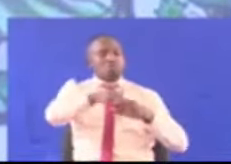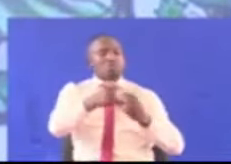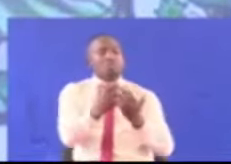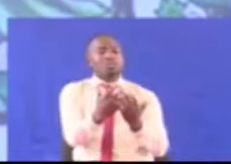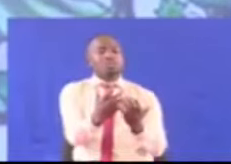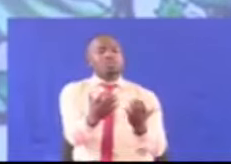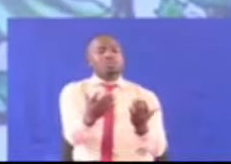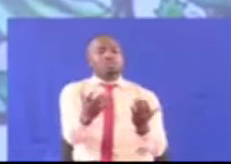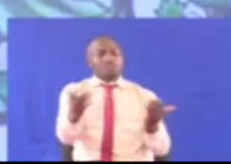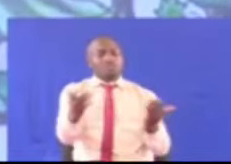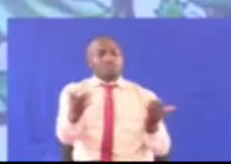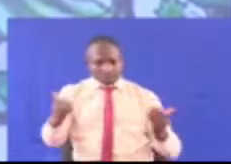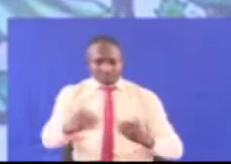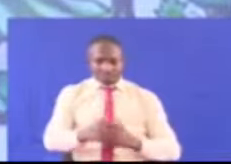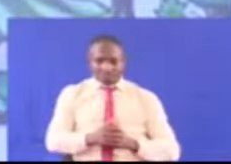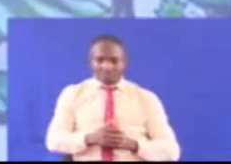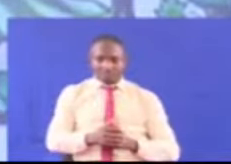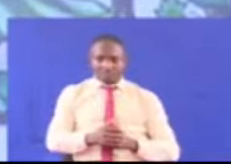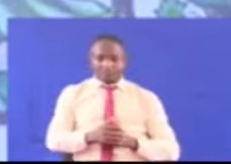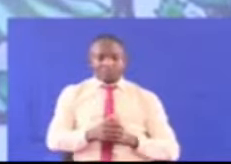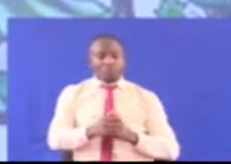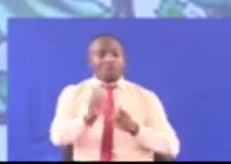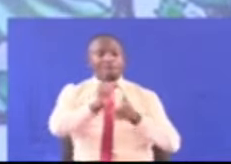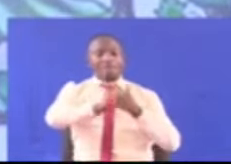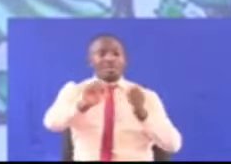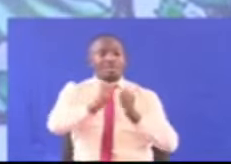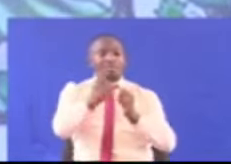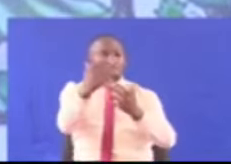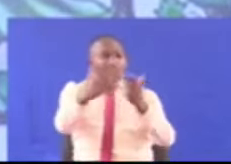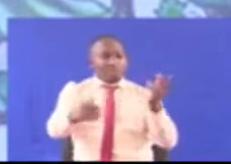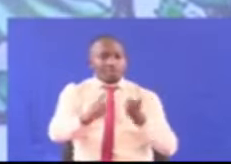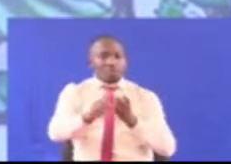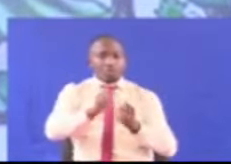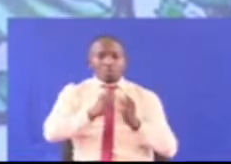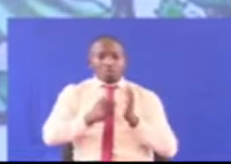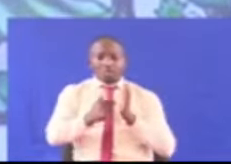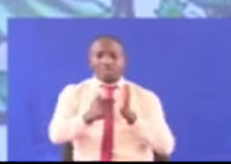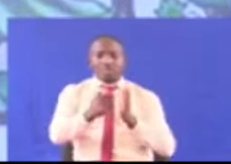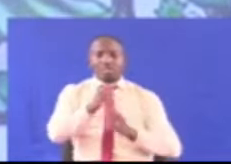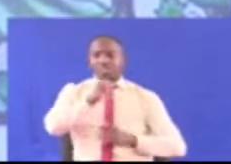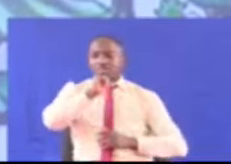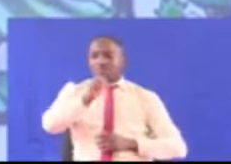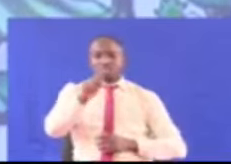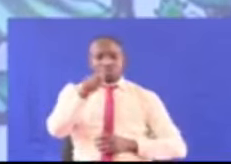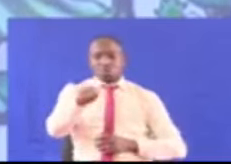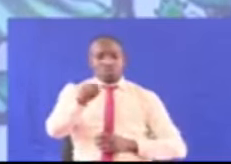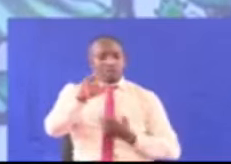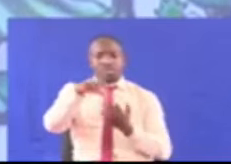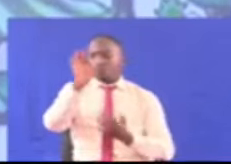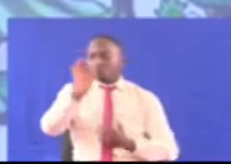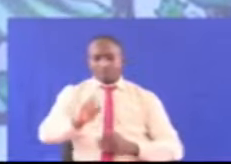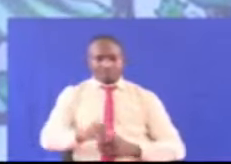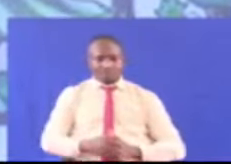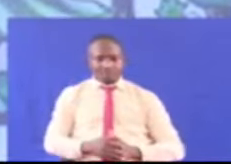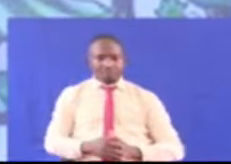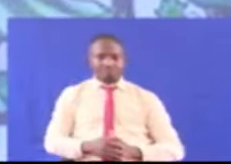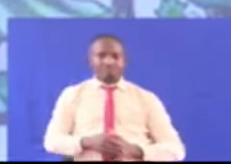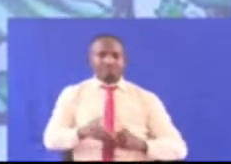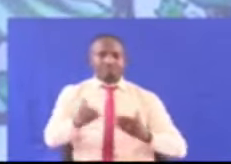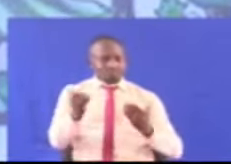na maandiko kuonyesha kwamba spika wa Tanzania asichaguliwe. Sasa